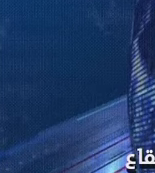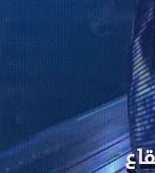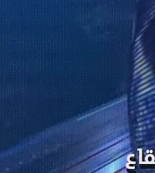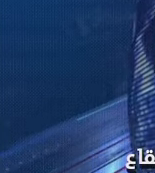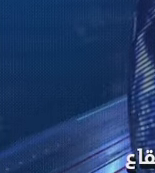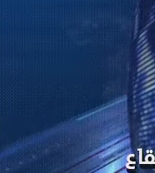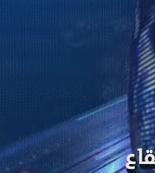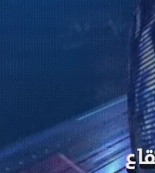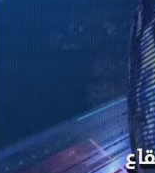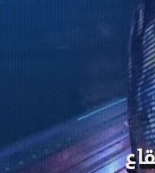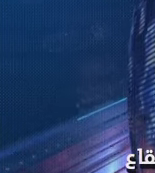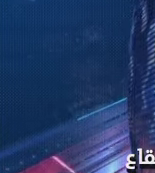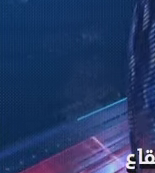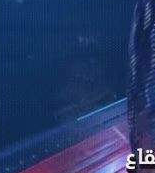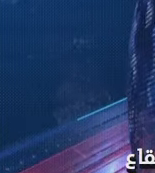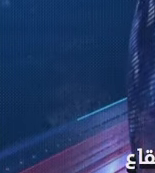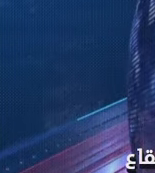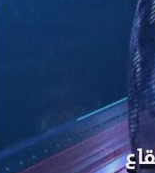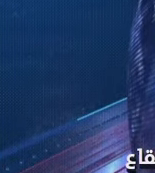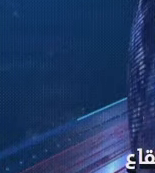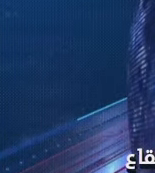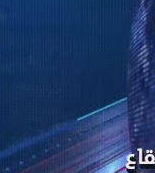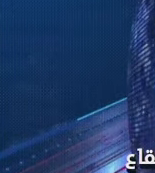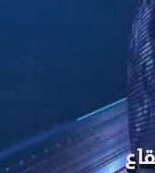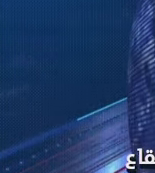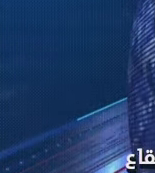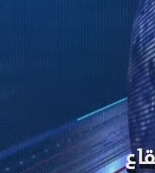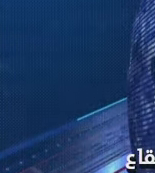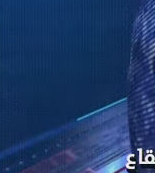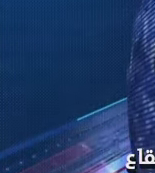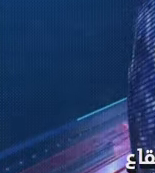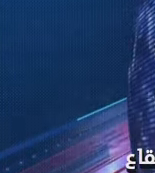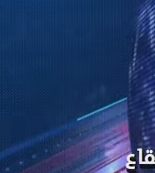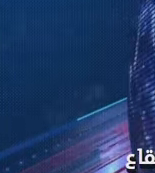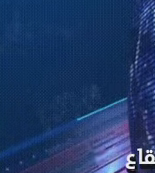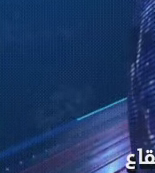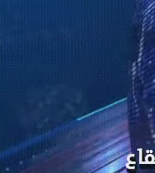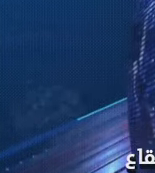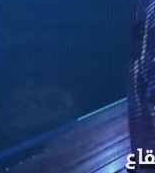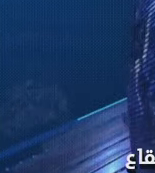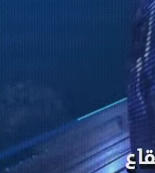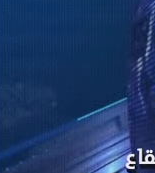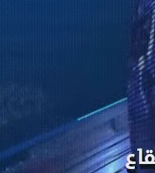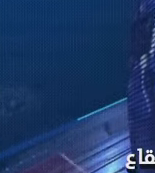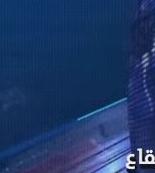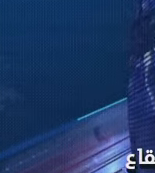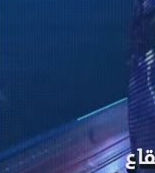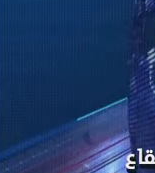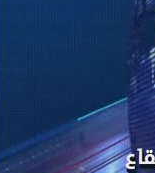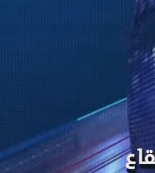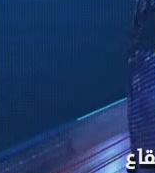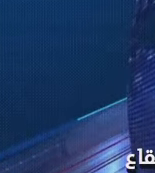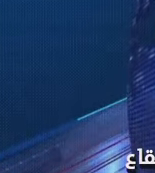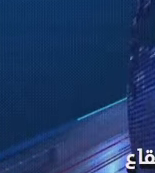حتى وصولا الى البقاع الشمالي ابناء البقاع يناشدون المعنيين في الدوله على تامين ماده المازوت